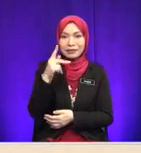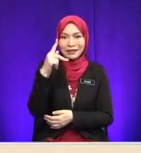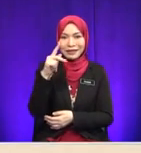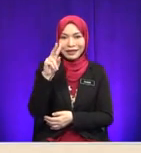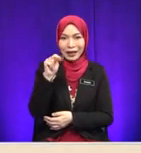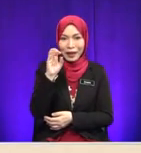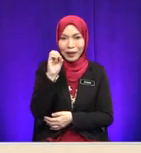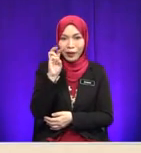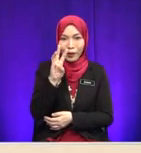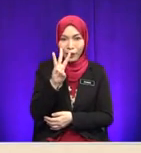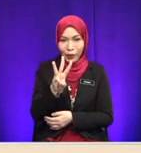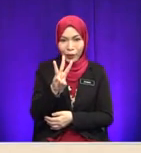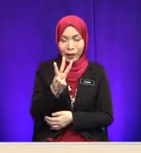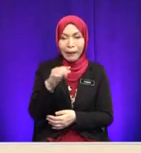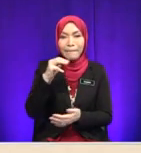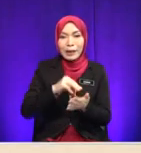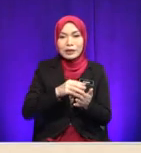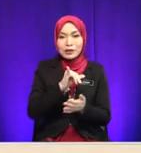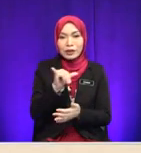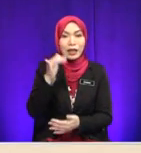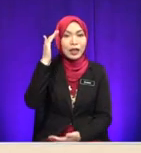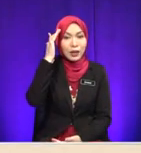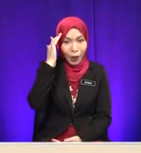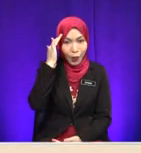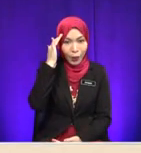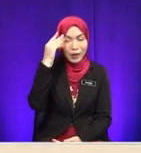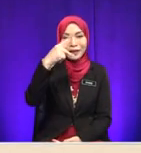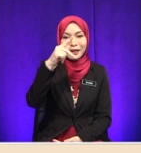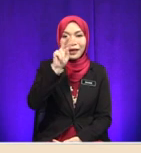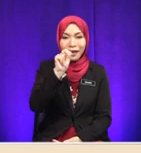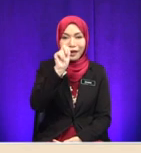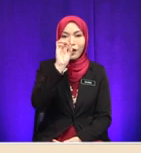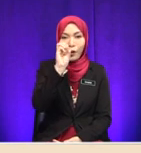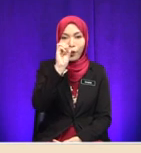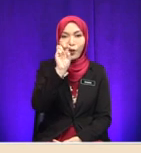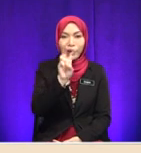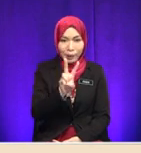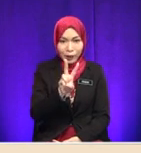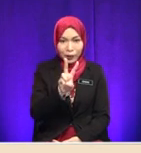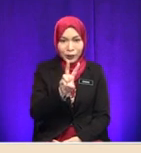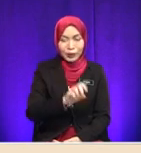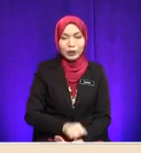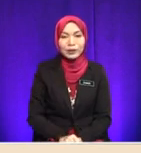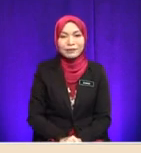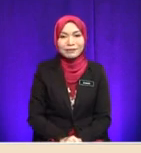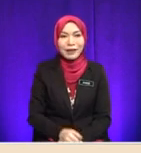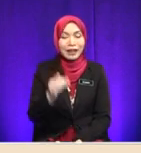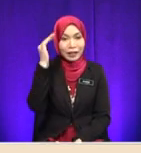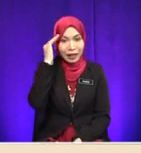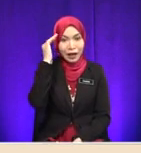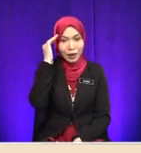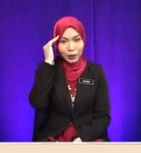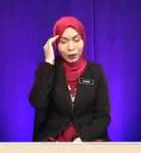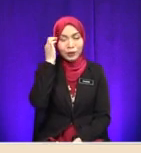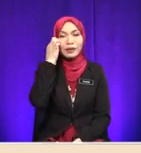perkara yang sudah diketahui sebelum membaca. Sebab sekejap lagi anak-anak murid di rumah akan membaca teks